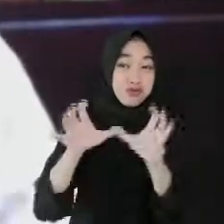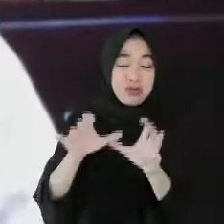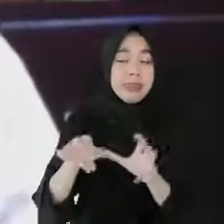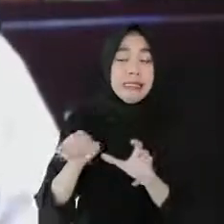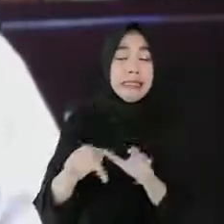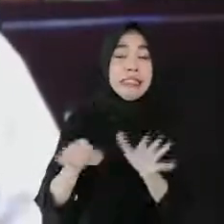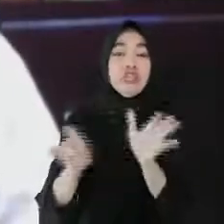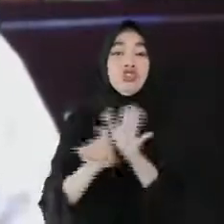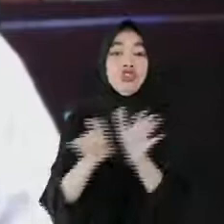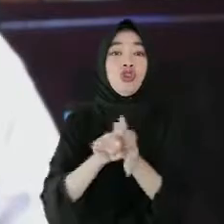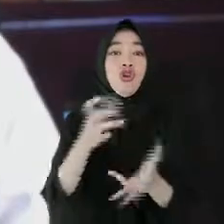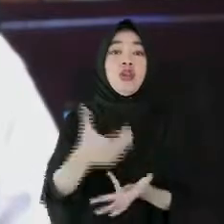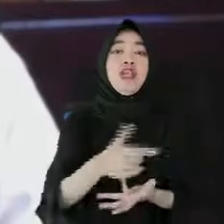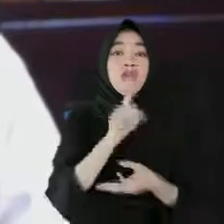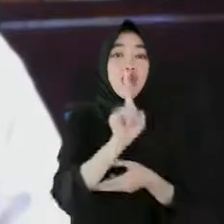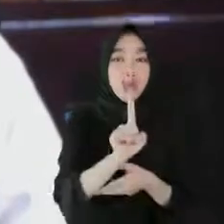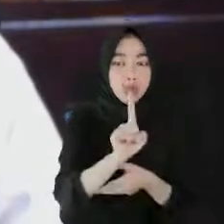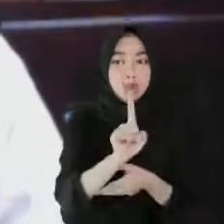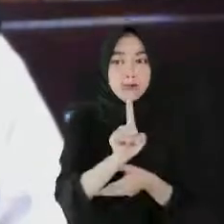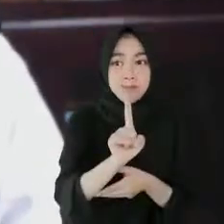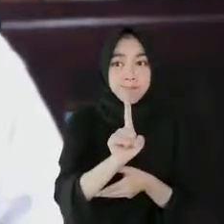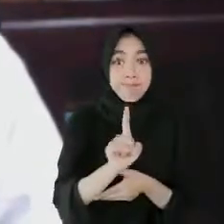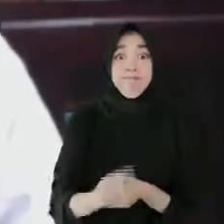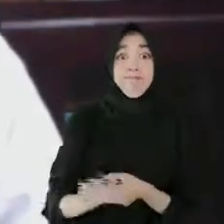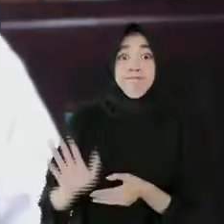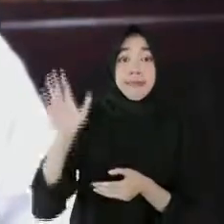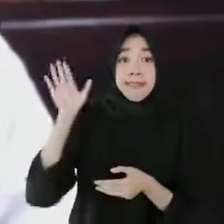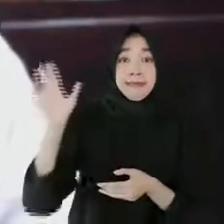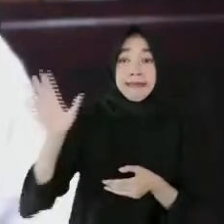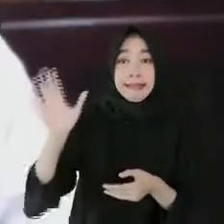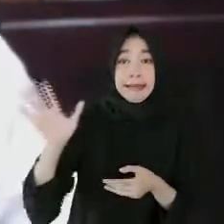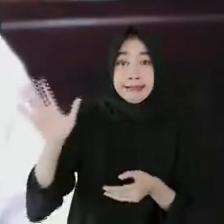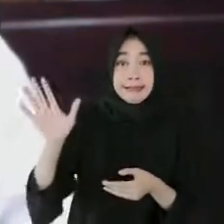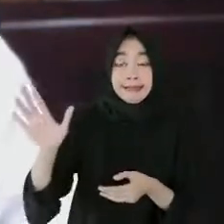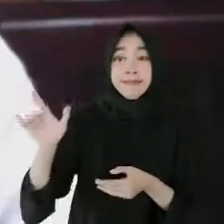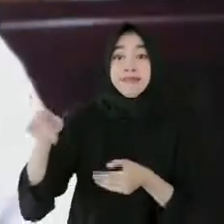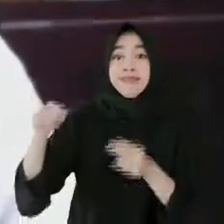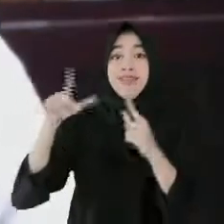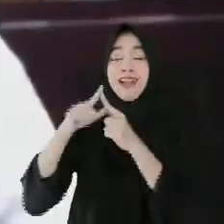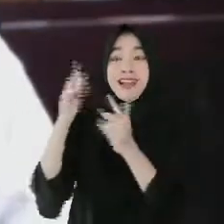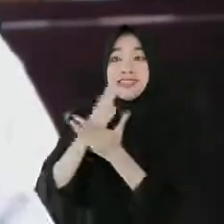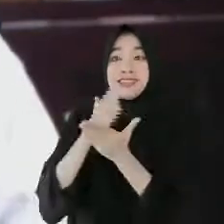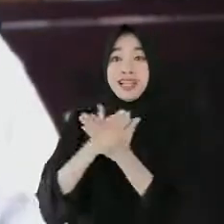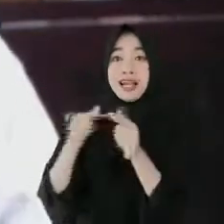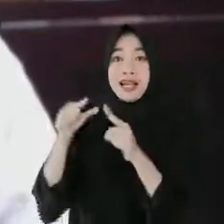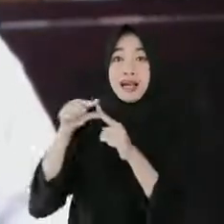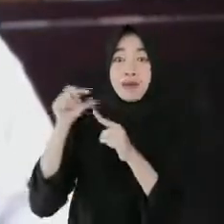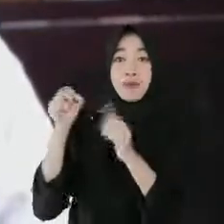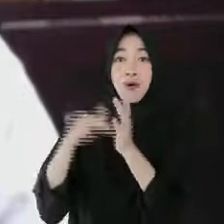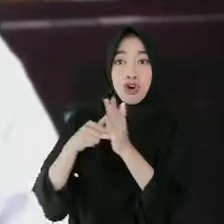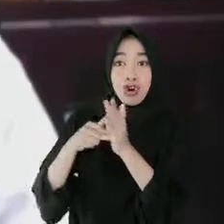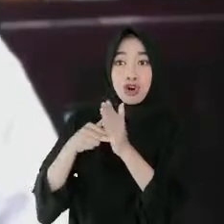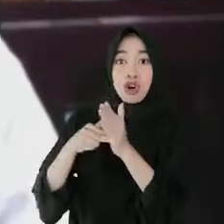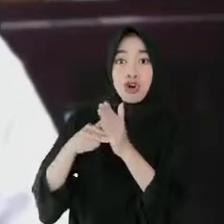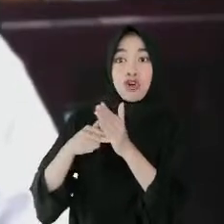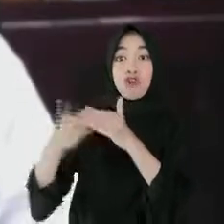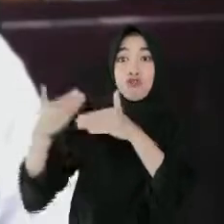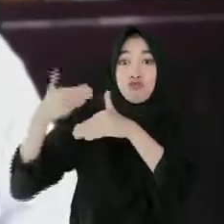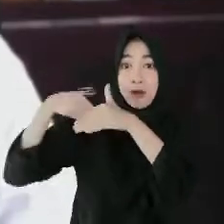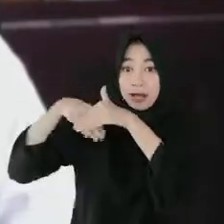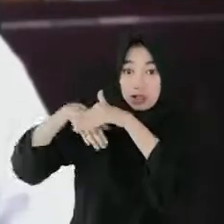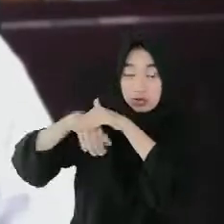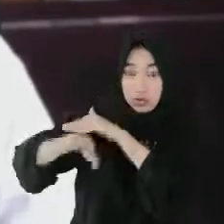menarik mastoid pada saat nanti pembukaan itu ada prosedur juga prosedur otaknya untuk masuk Stadion